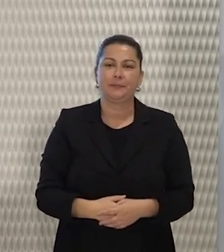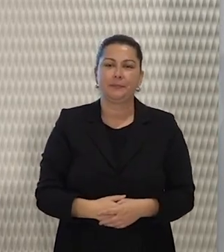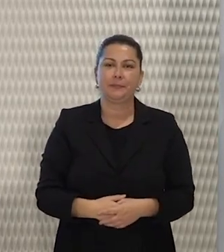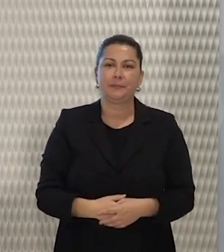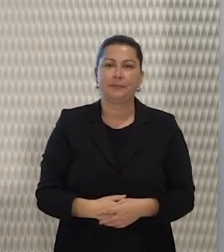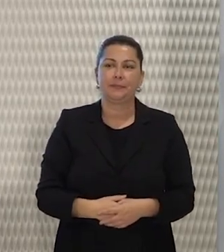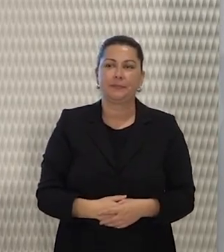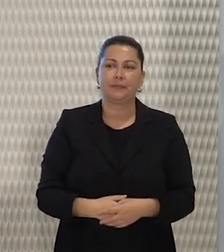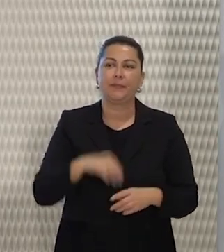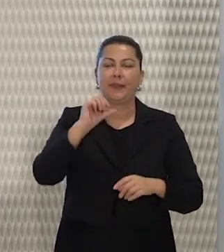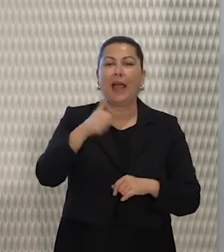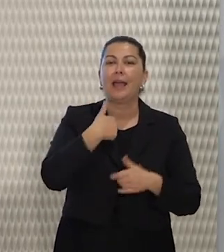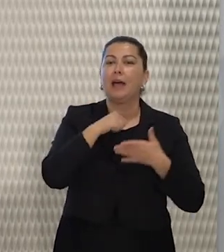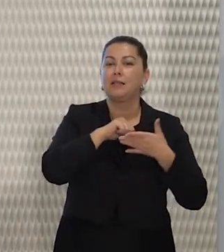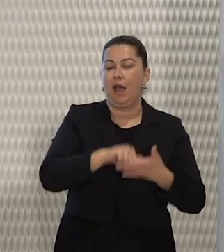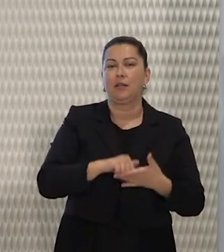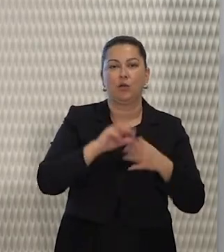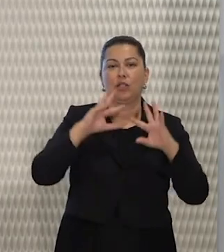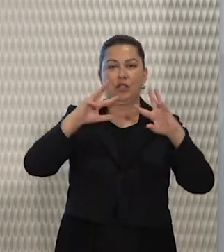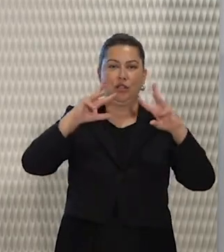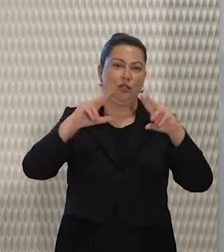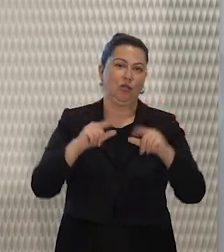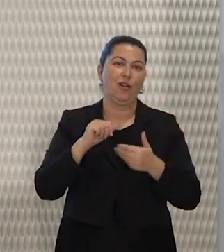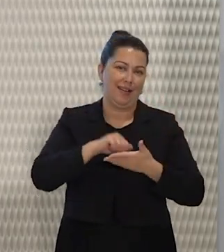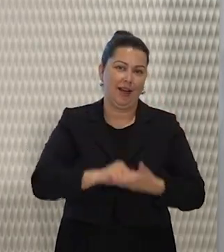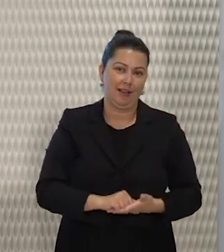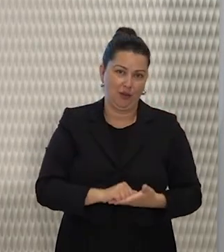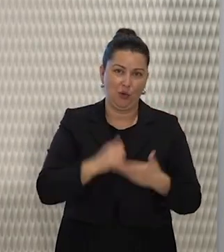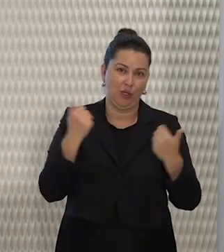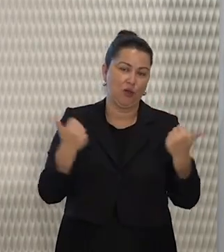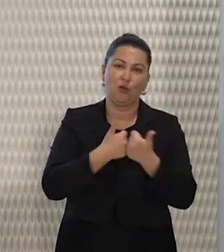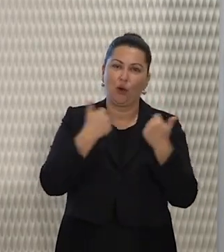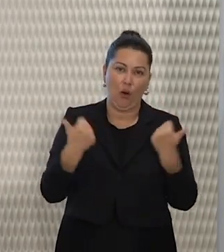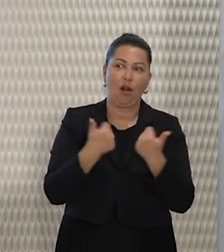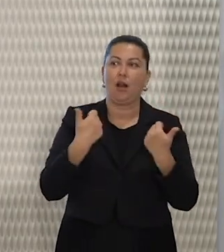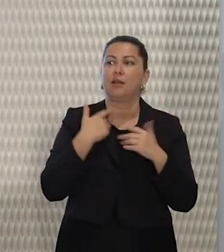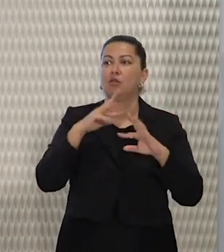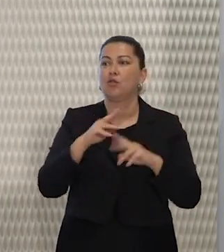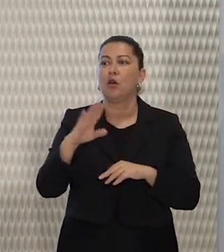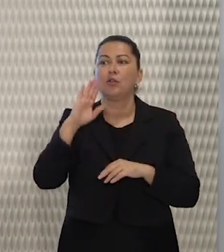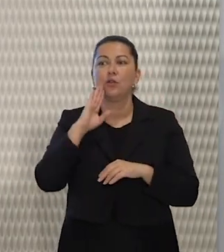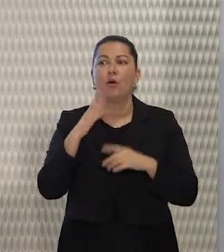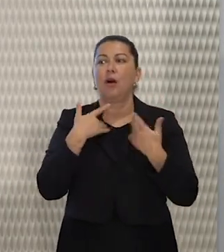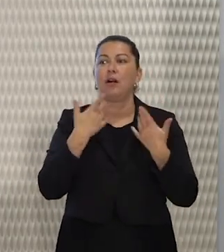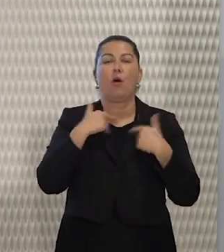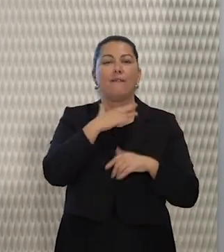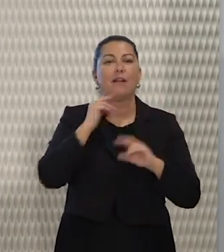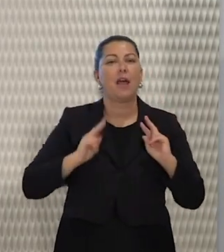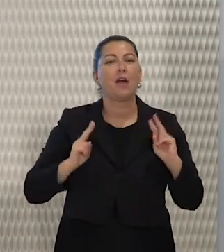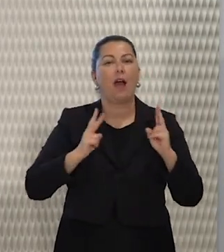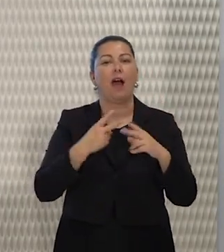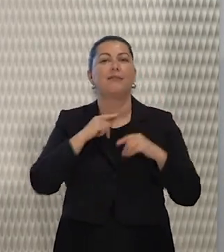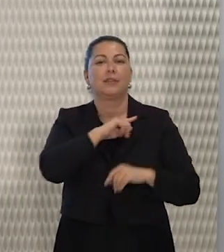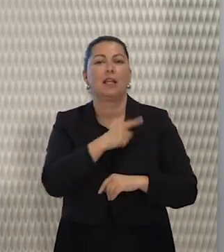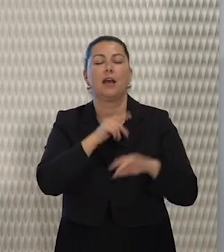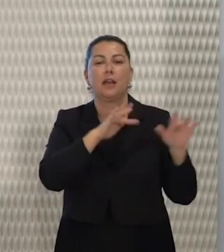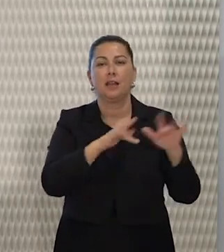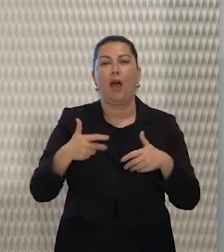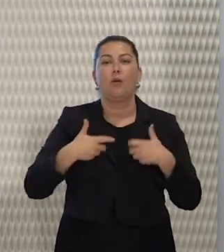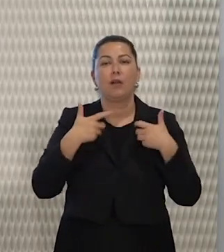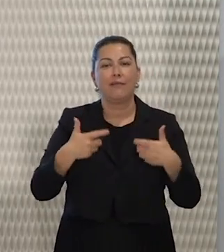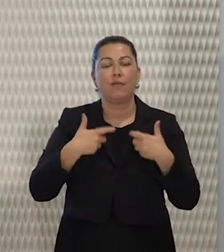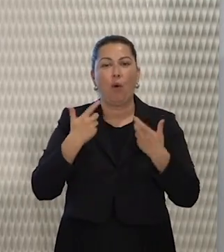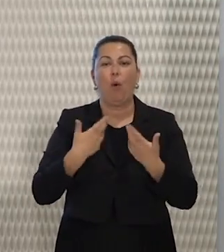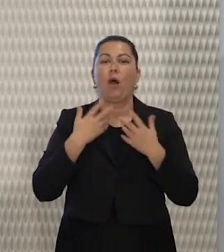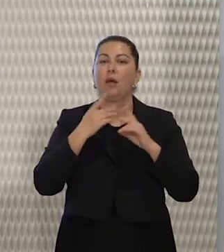Der erste Eindruck ist ein wunderbarer Eindruck. Es ist schön zu hören. Es gibt einem die Kraft, die Energie und die Freude, wenn